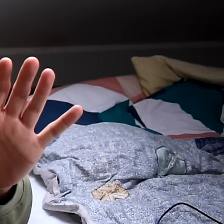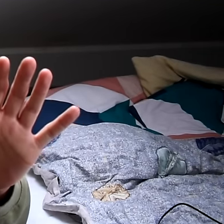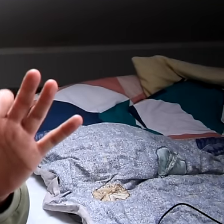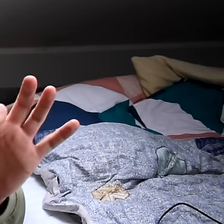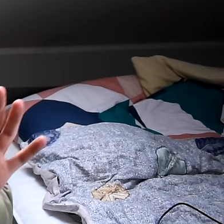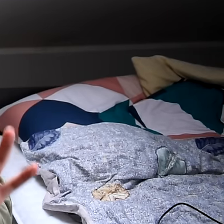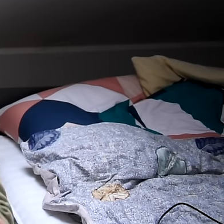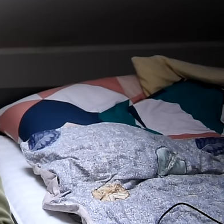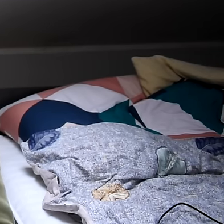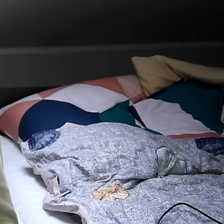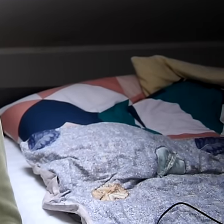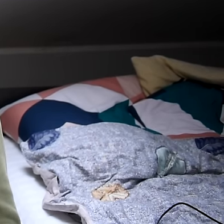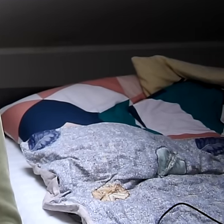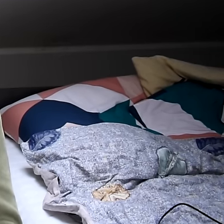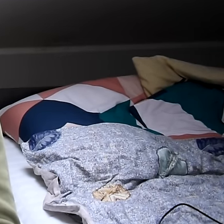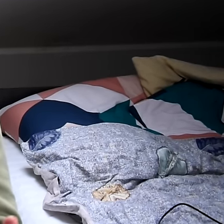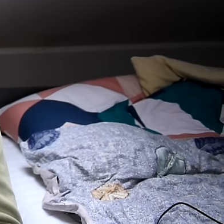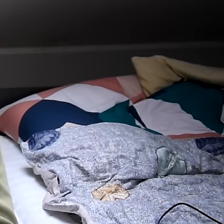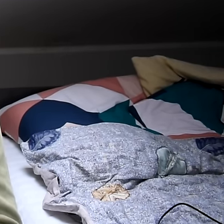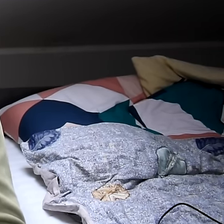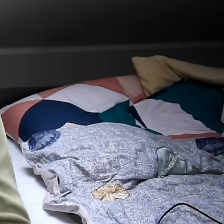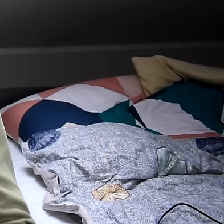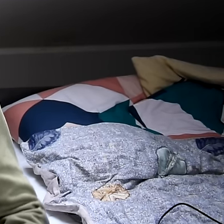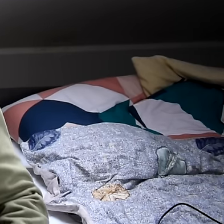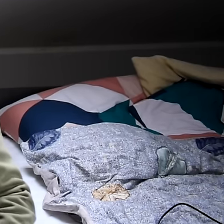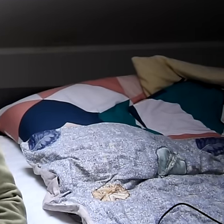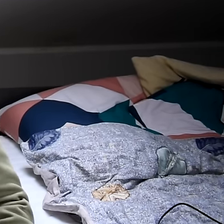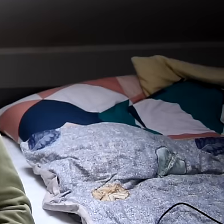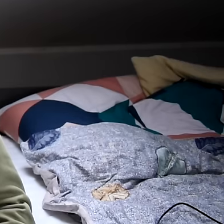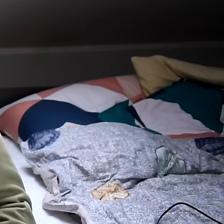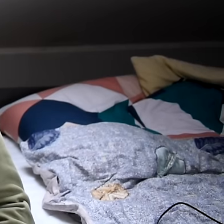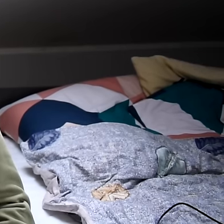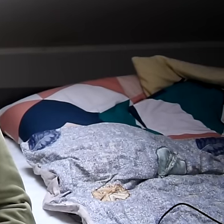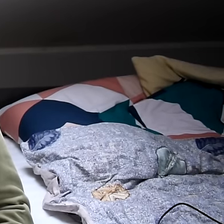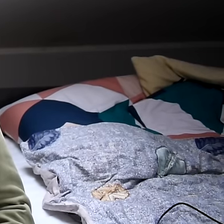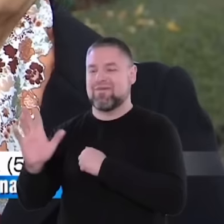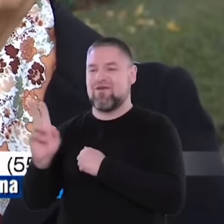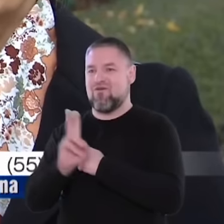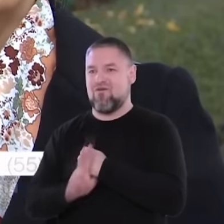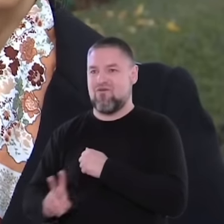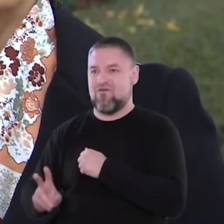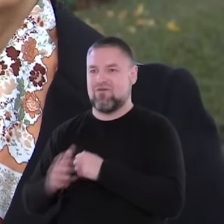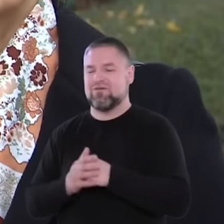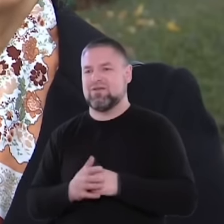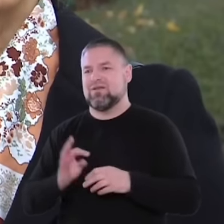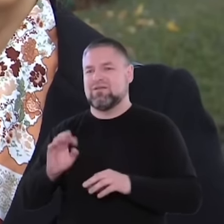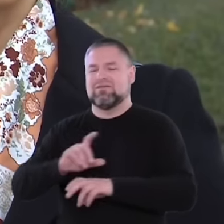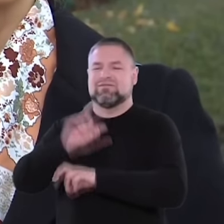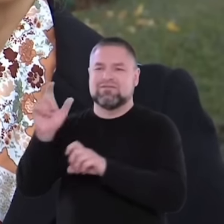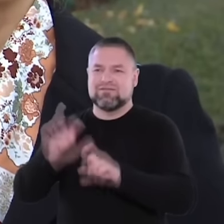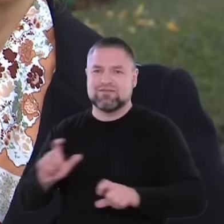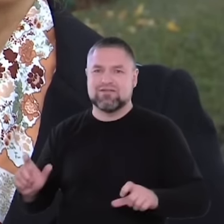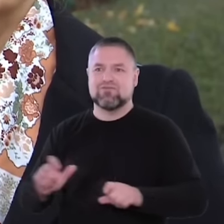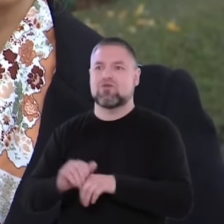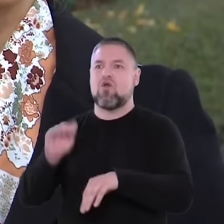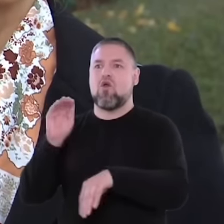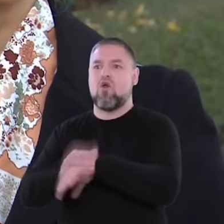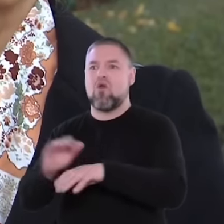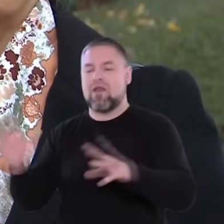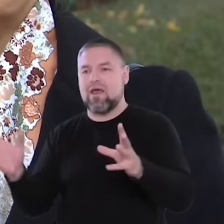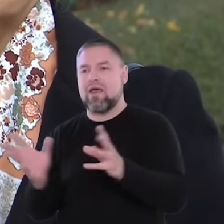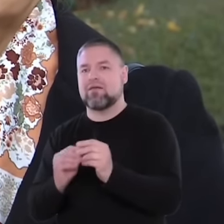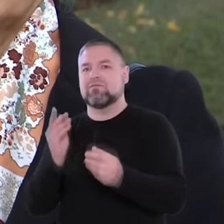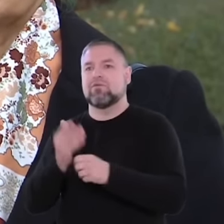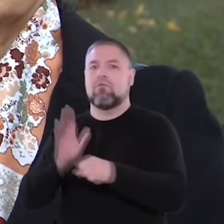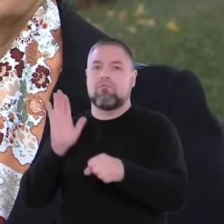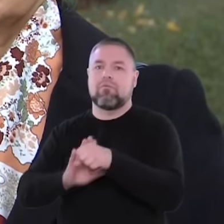to by wyglądało, jakby miały tyle samo lat i jeszcze chodziły gdzieś do szkoły razem, nie? To by był scenariusz. Bo tak, to cały czas spędzał z kolegami i tylko